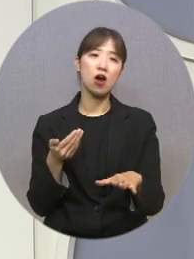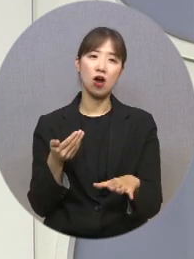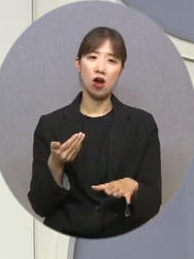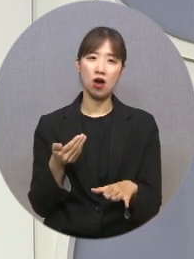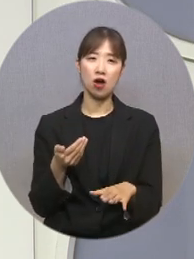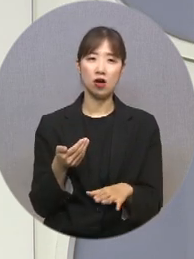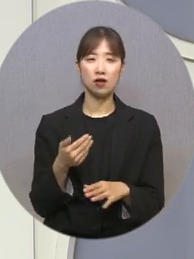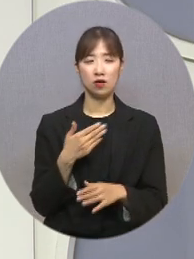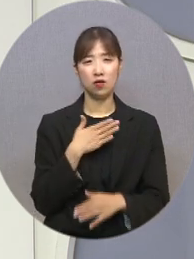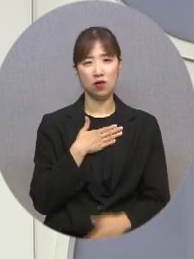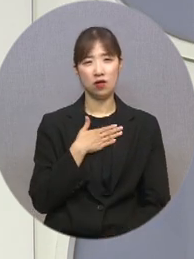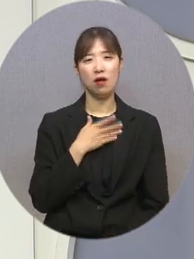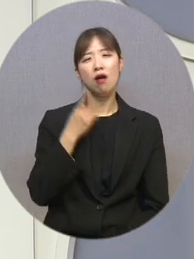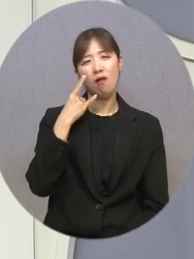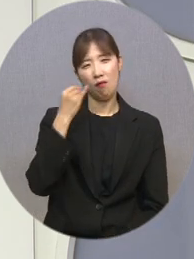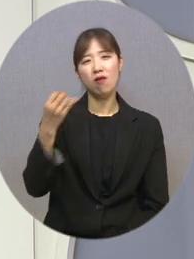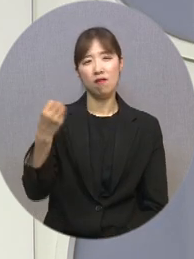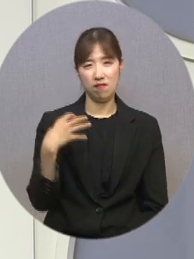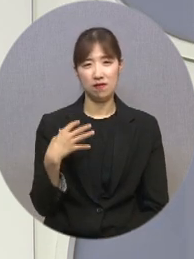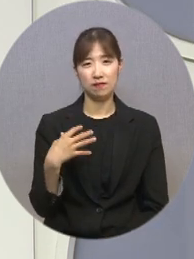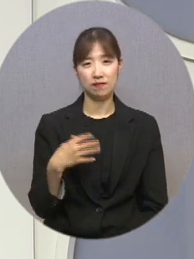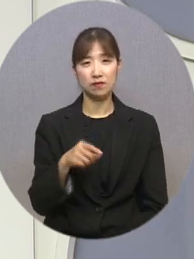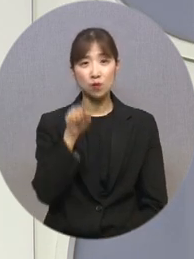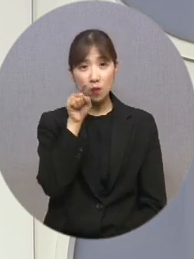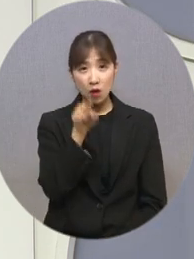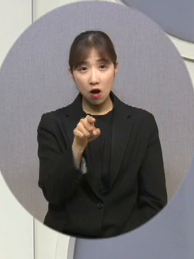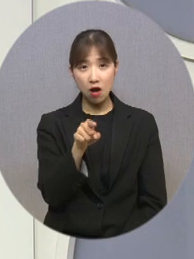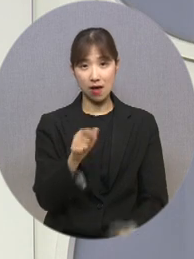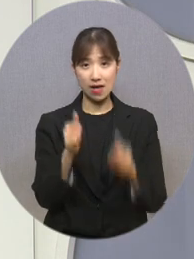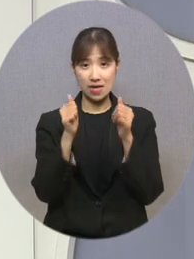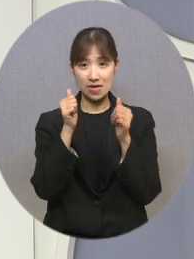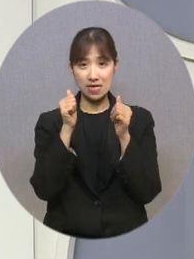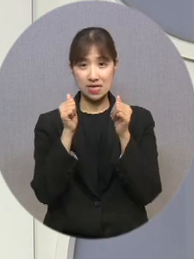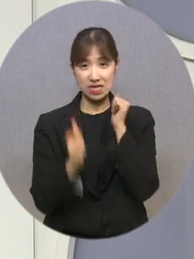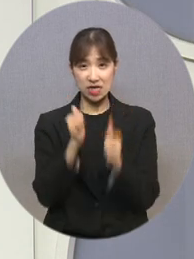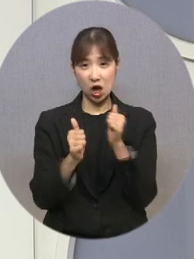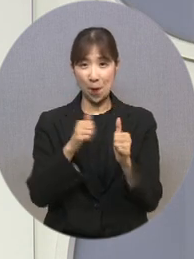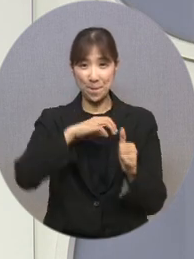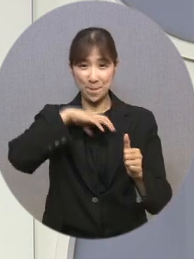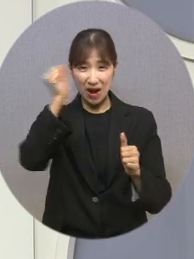뭐 또 어머니께서 그러시더라고요. 너는 사법시험